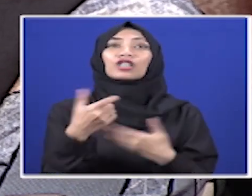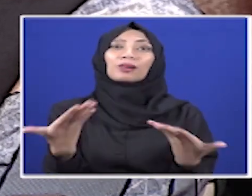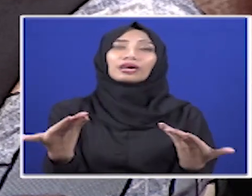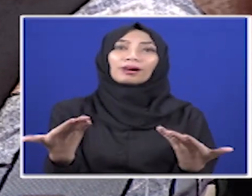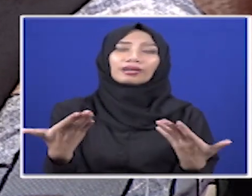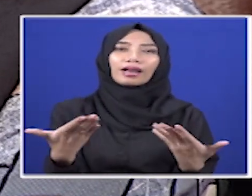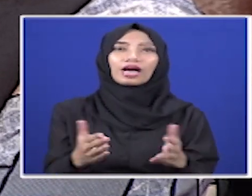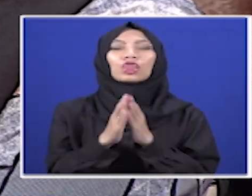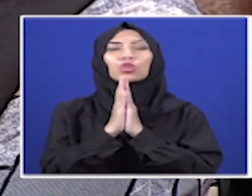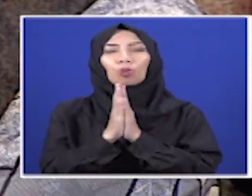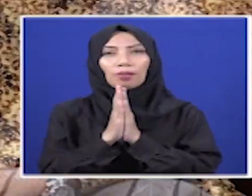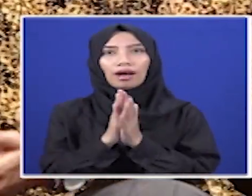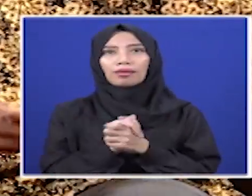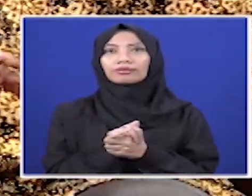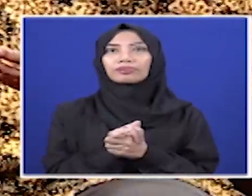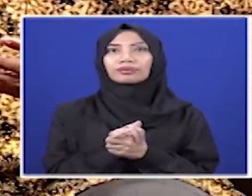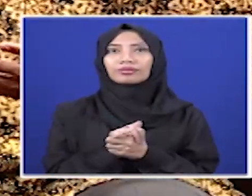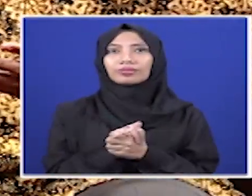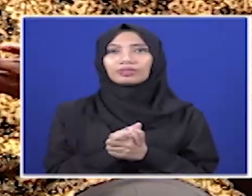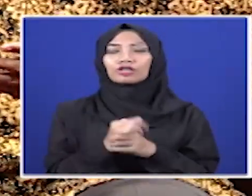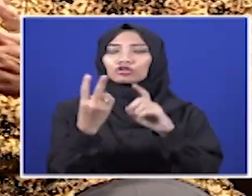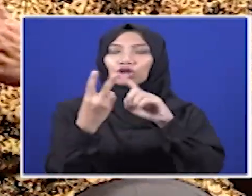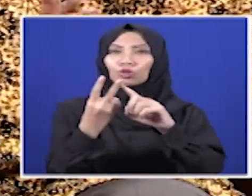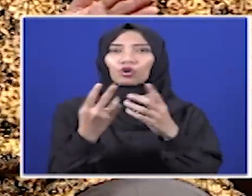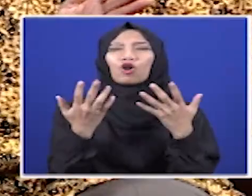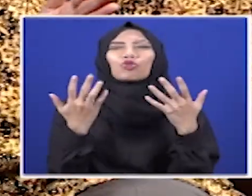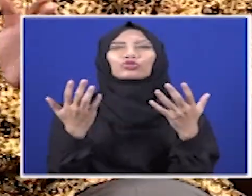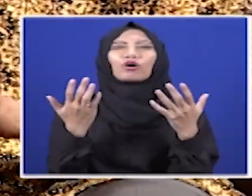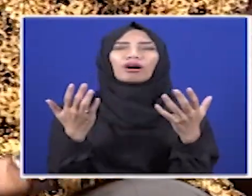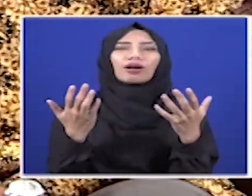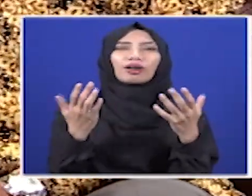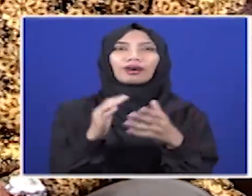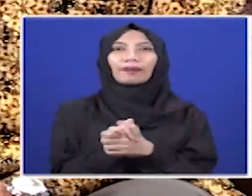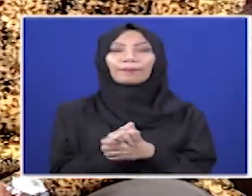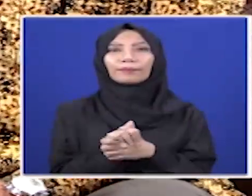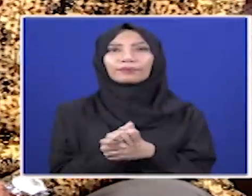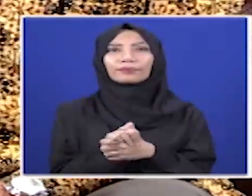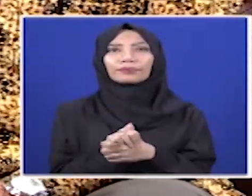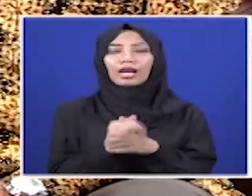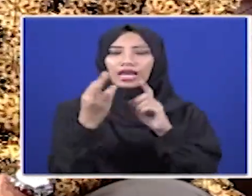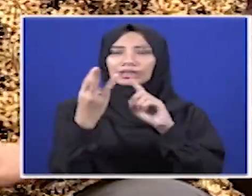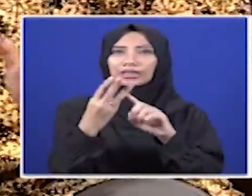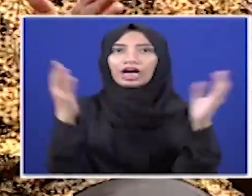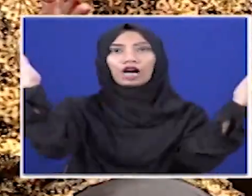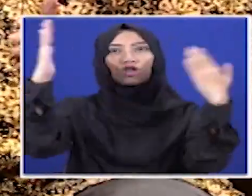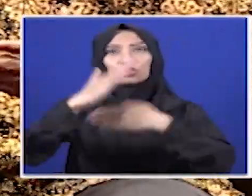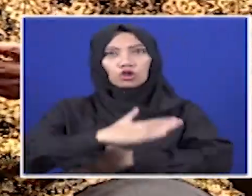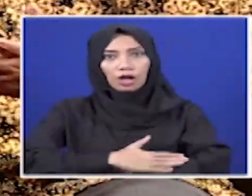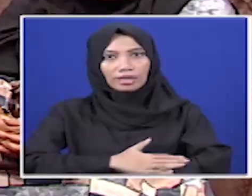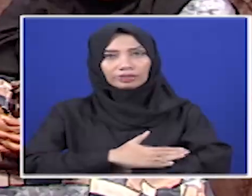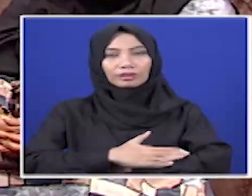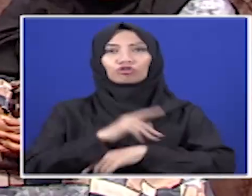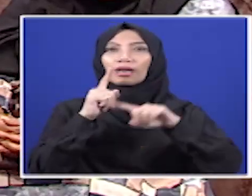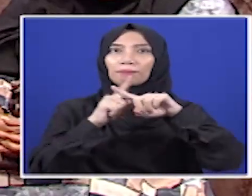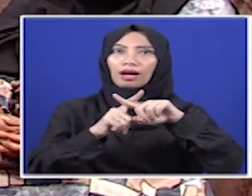Ya Allah bagaimana caranya Caranya adalah kita hanya berdoa selain tadi itu kalau narkoba salat 5 waktu dikerjakan salat sunah